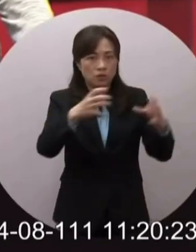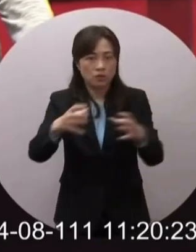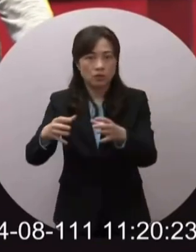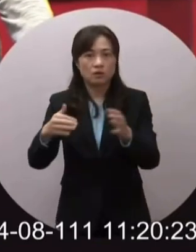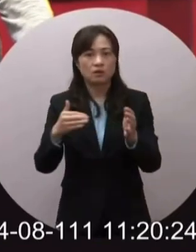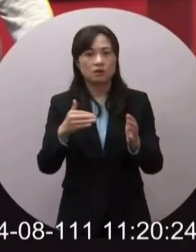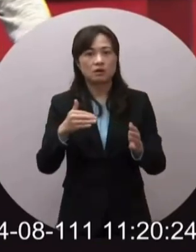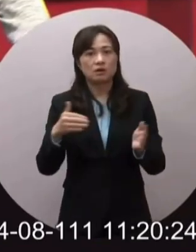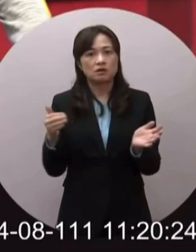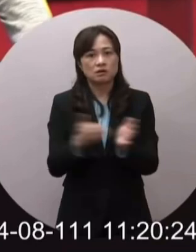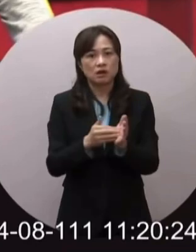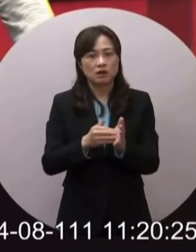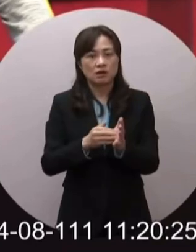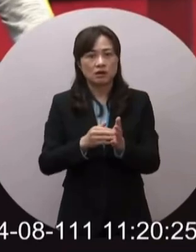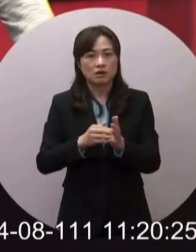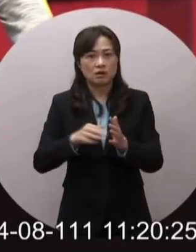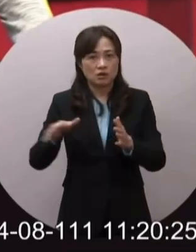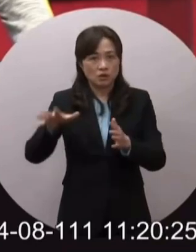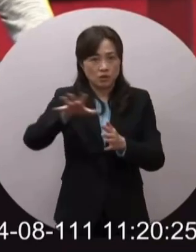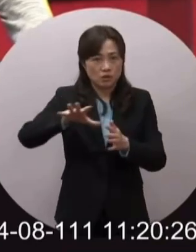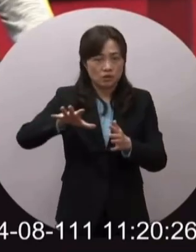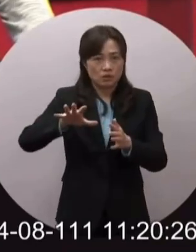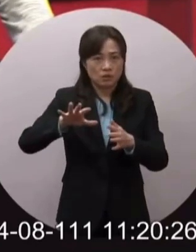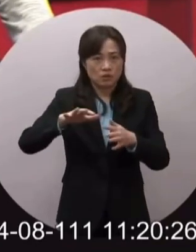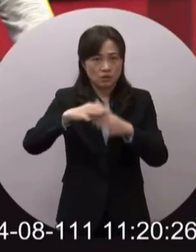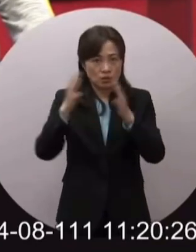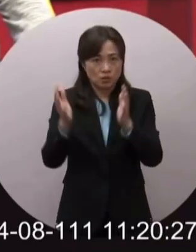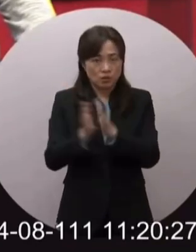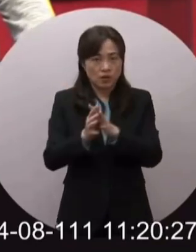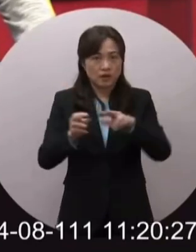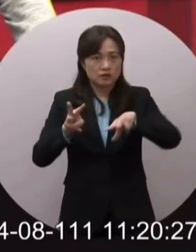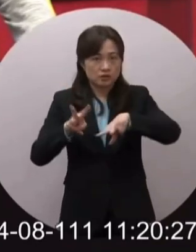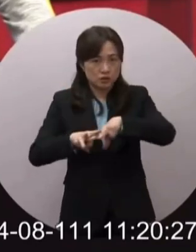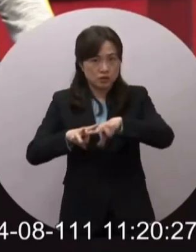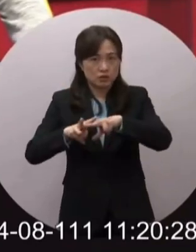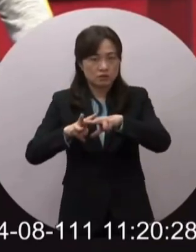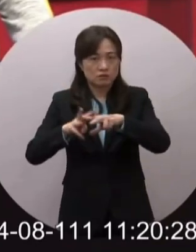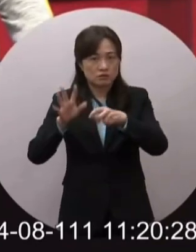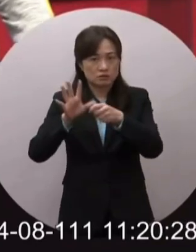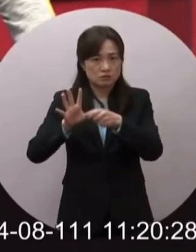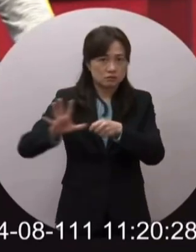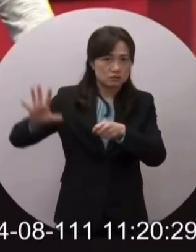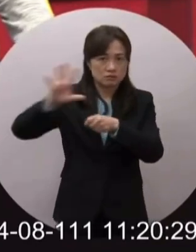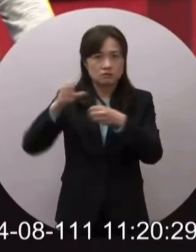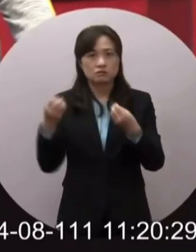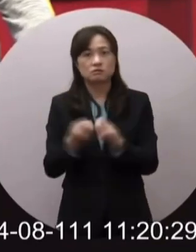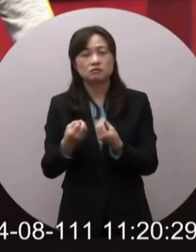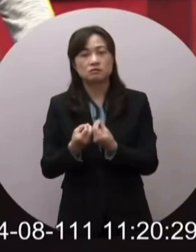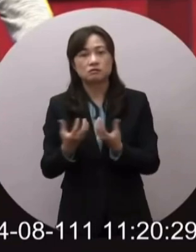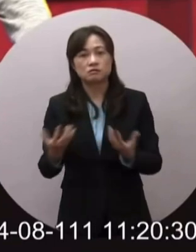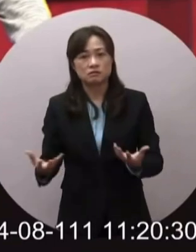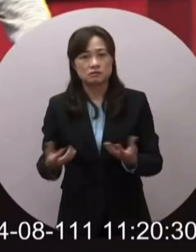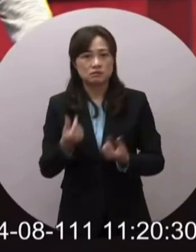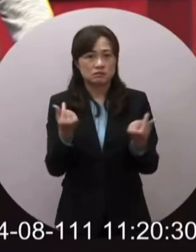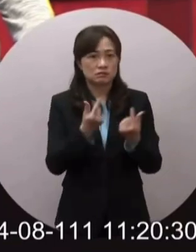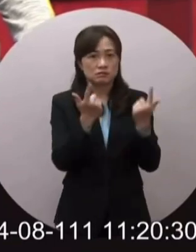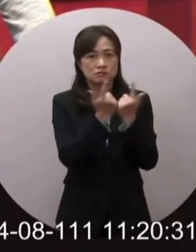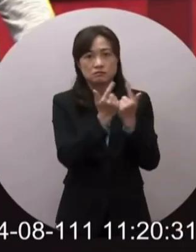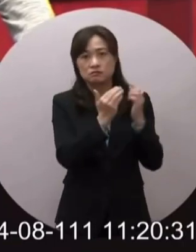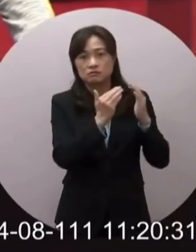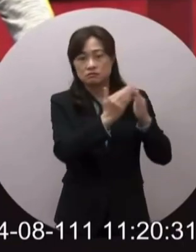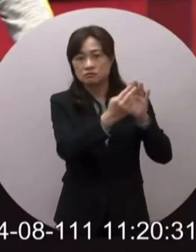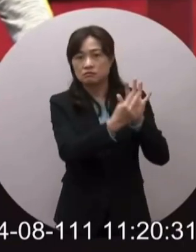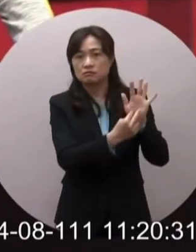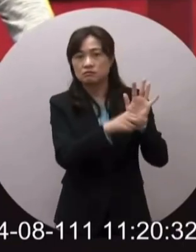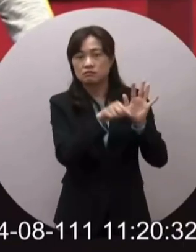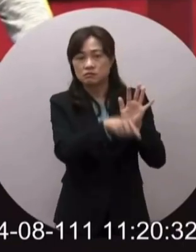么办？完全中学有国中有高中啊，你给的钱不够多状之下，像以台北市为例，说如果